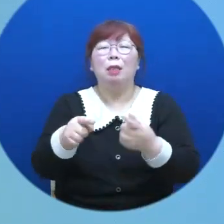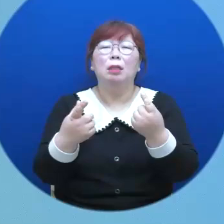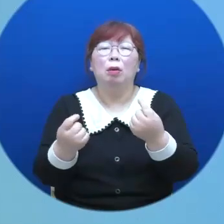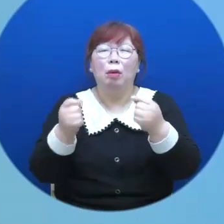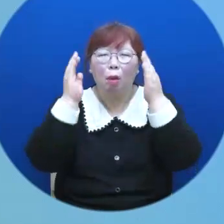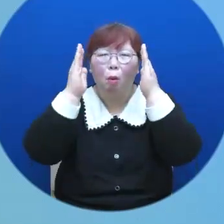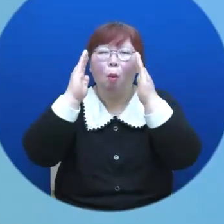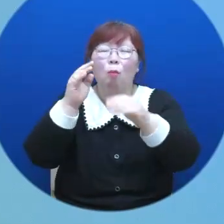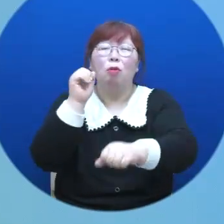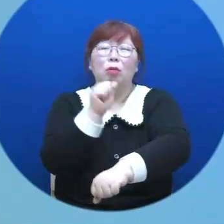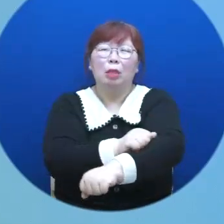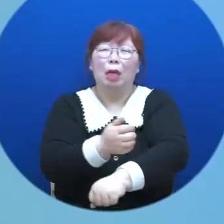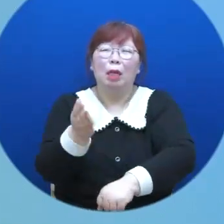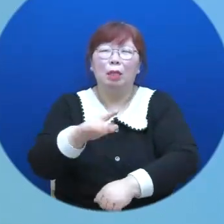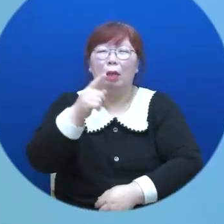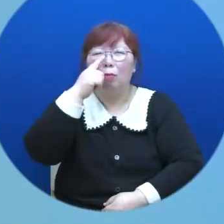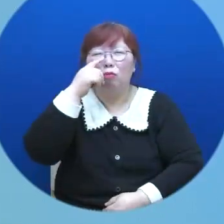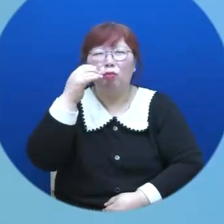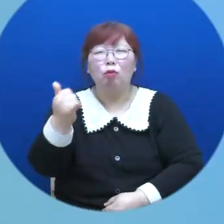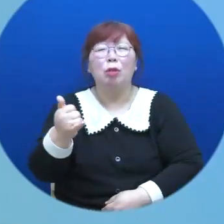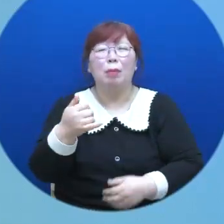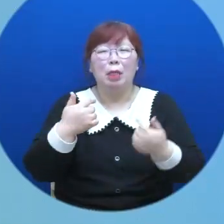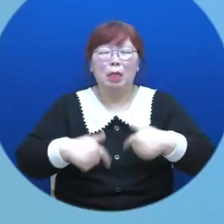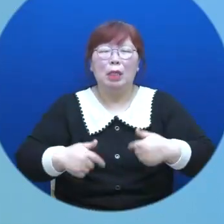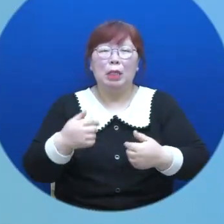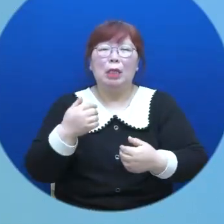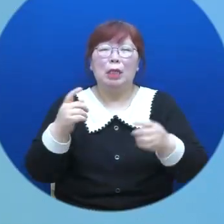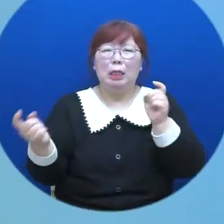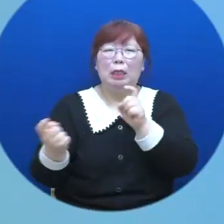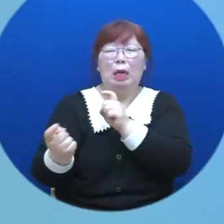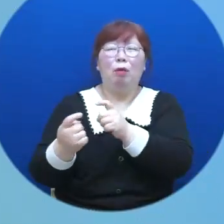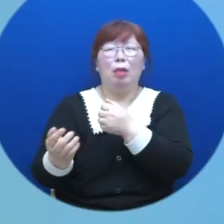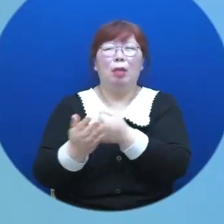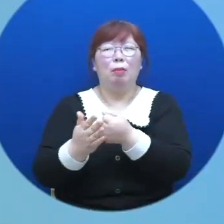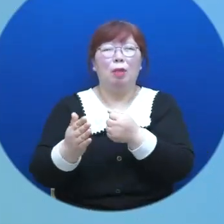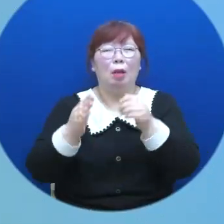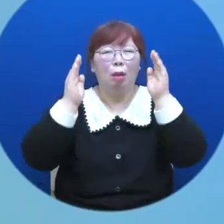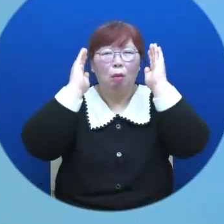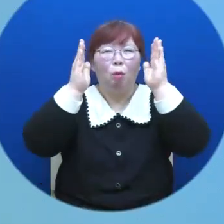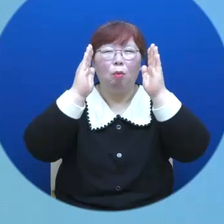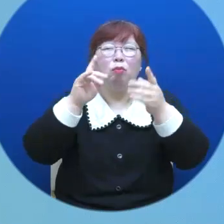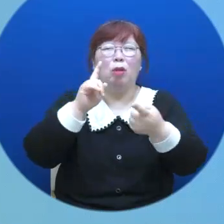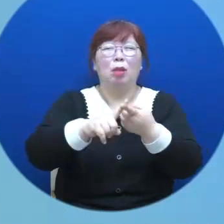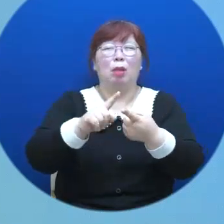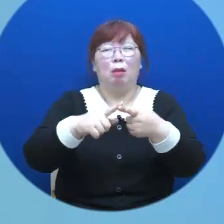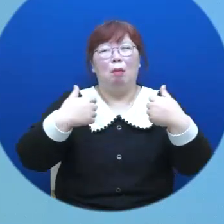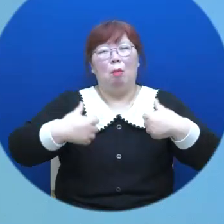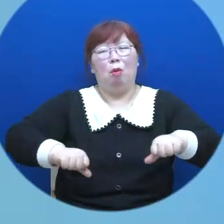잘하는데 늘 싸우니까 정신 스트레스로 공부에 완전히 추락해서